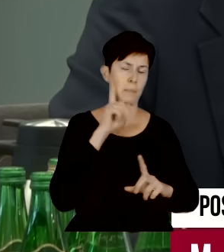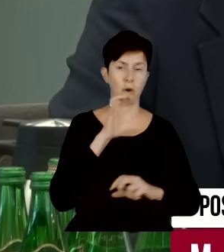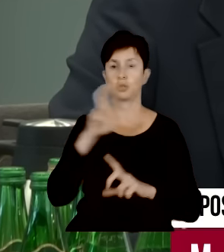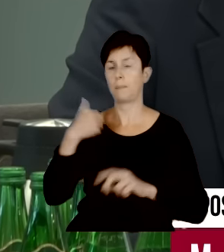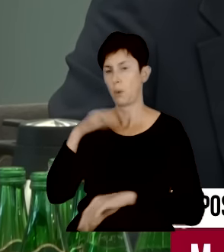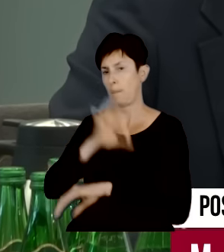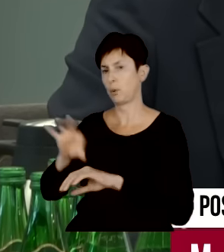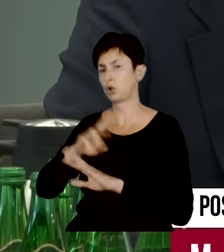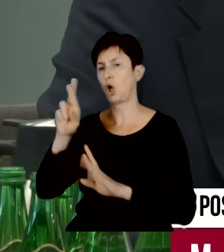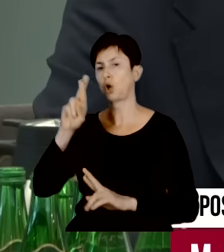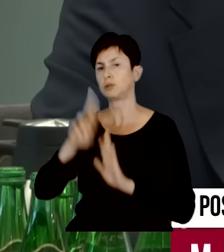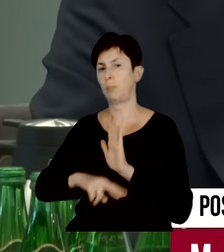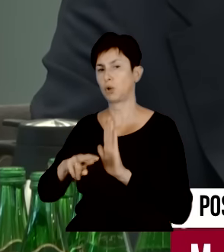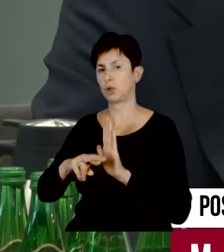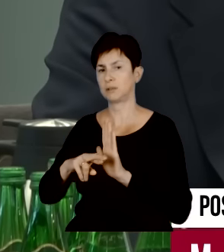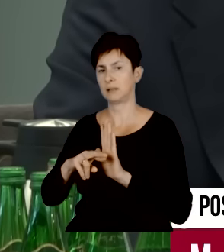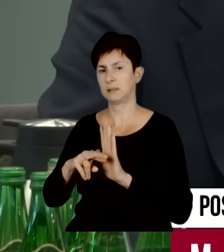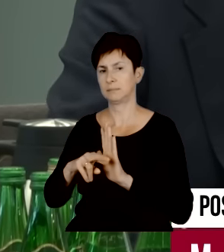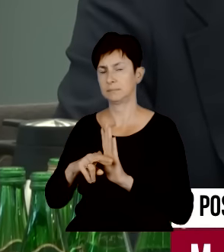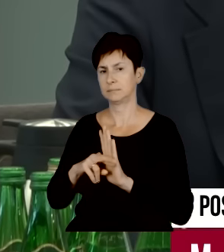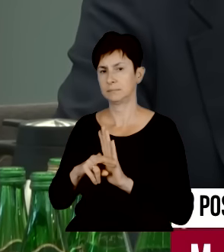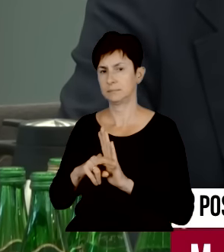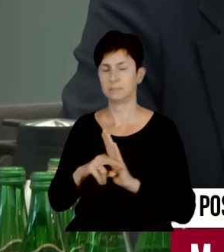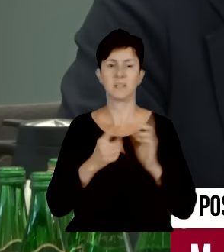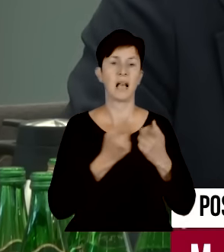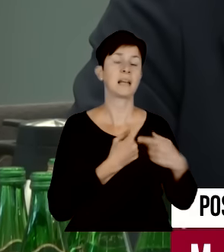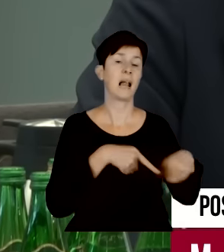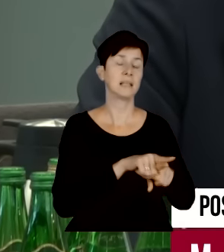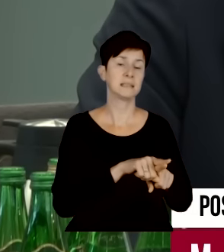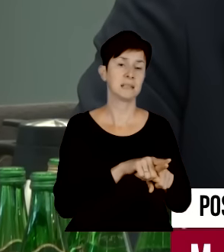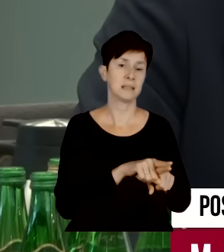skąd Co zaś do realizacji wyborów